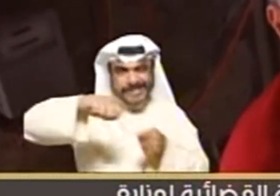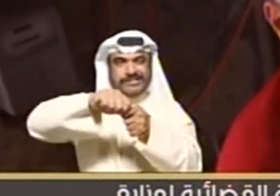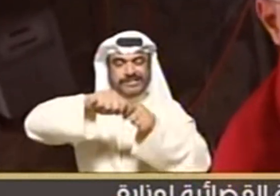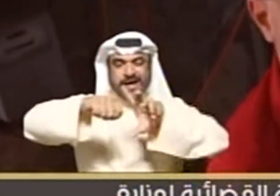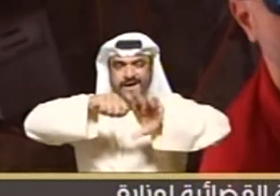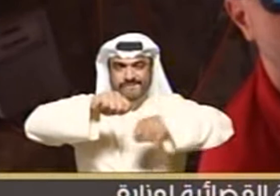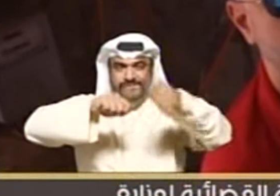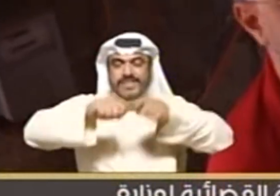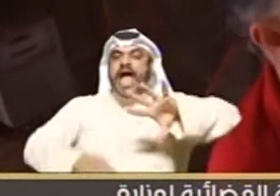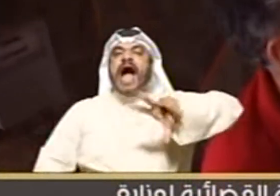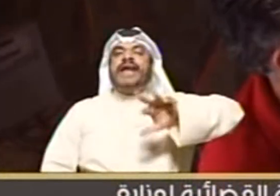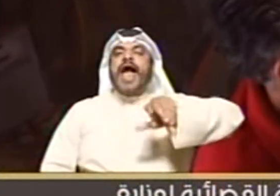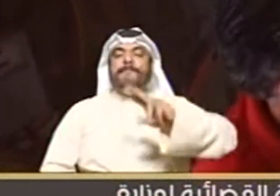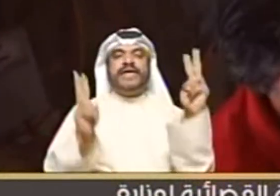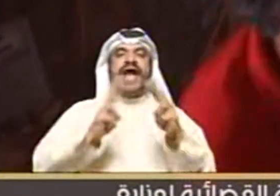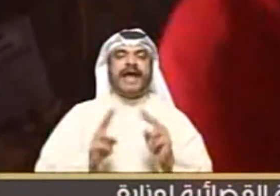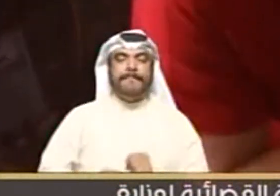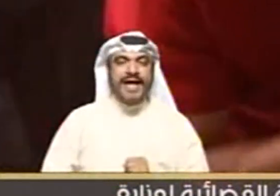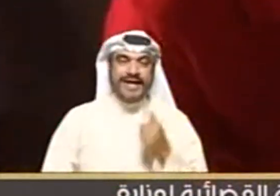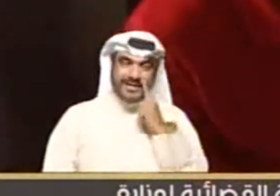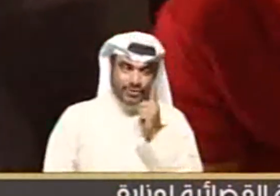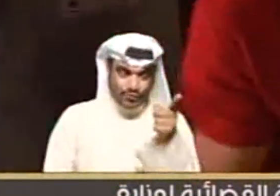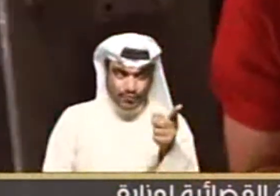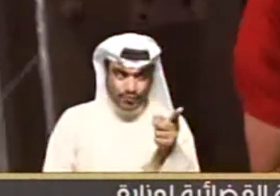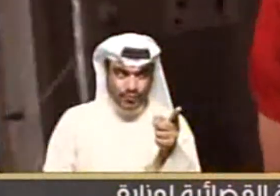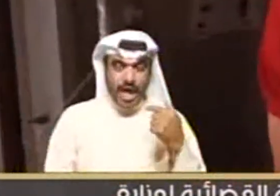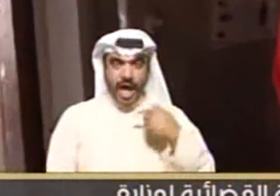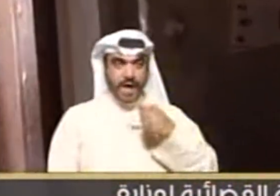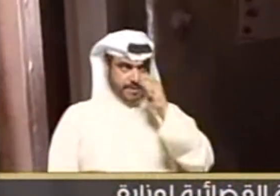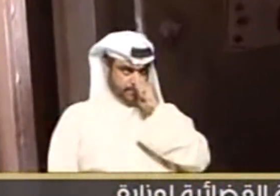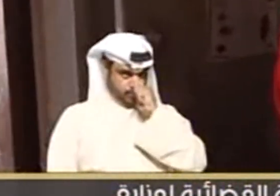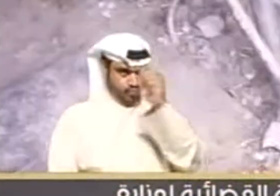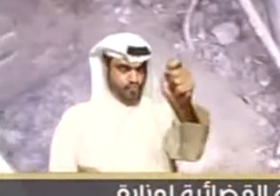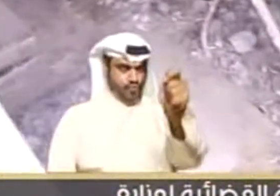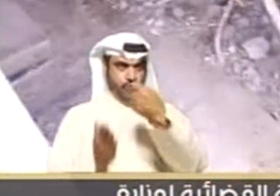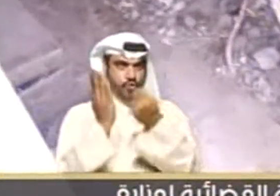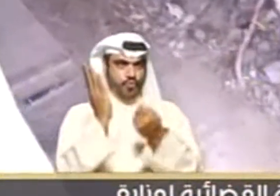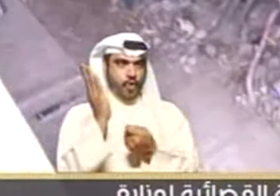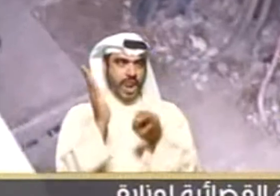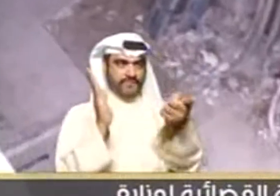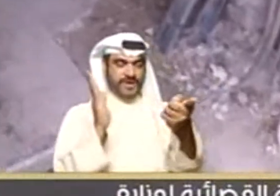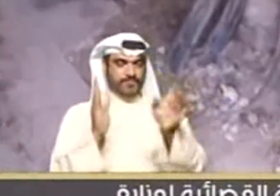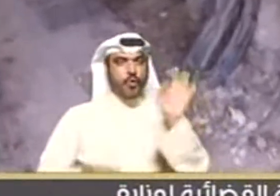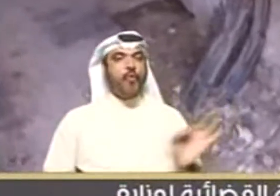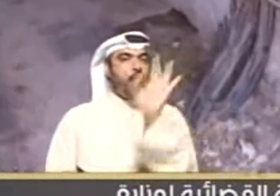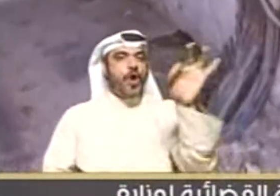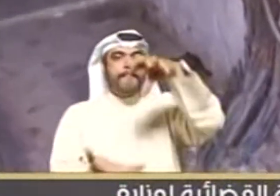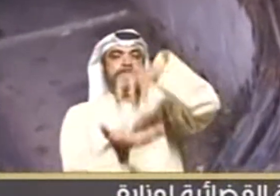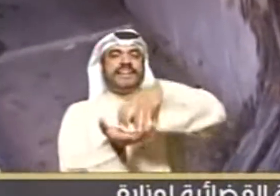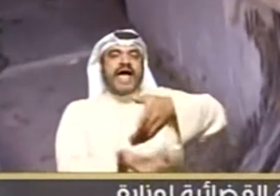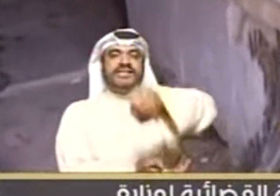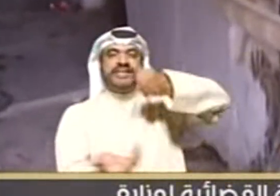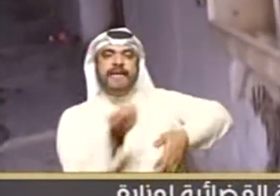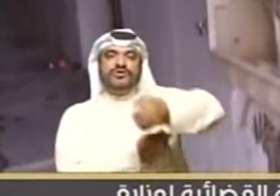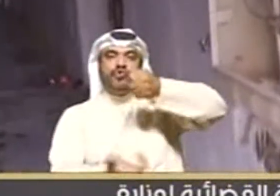ينشال يعتبر توصيل دايركت. وعلى أساسها إحنا قمنا بتحليل هذه المخالفة. منطقة جليب الشيوخ